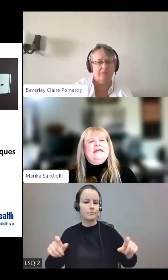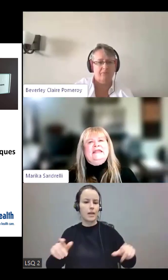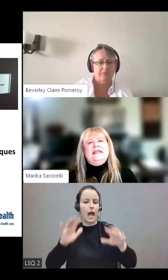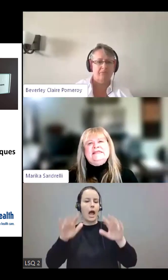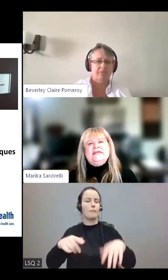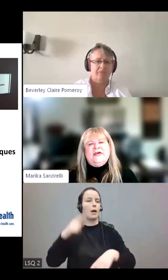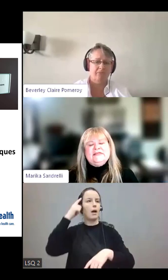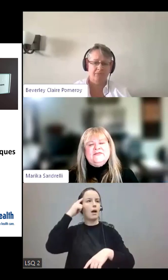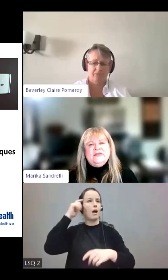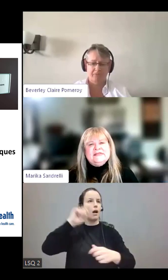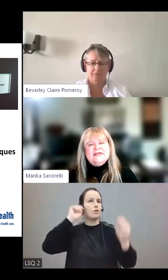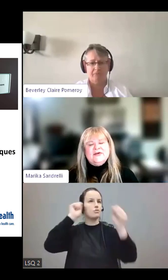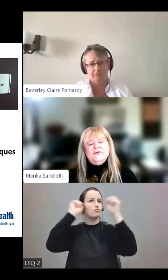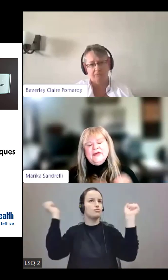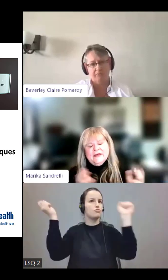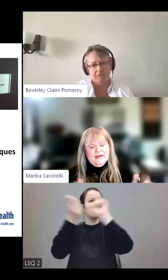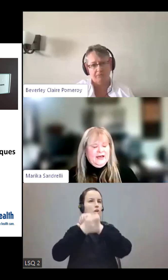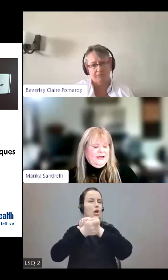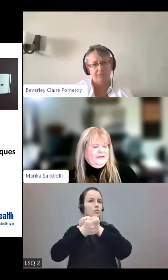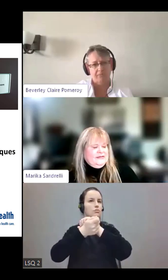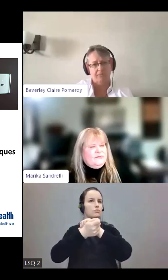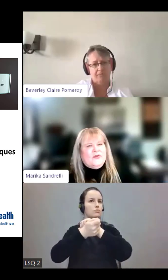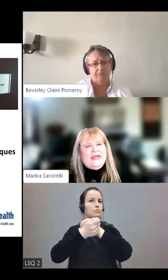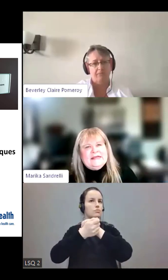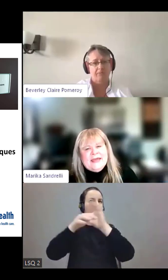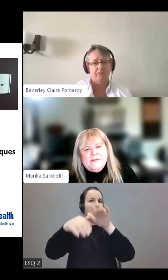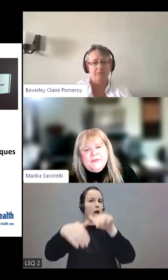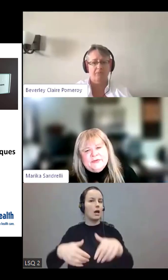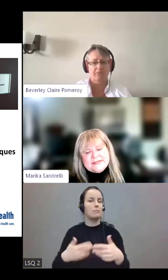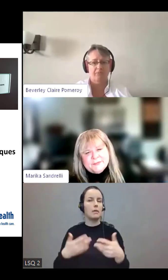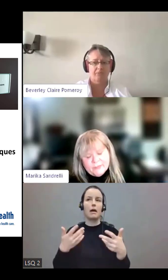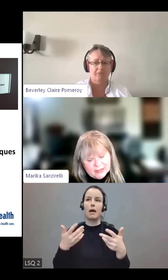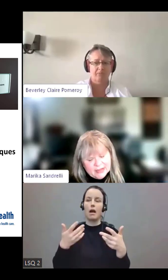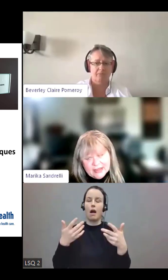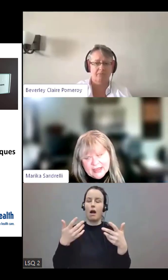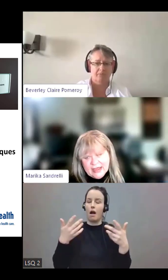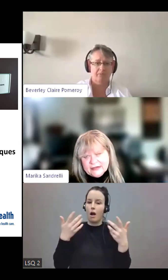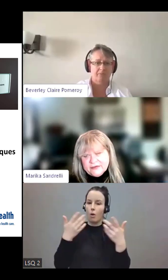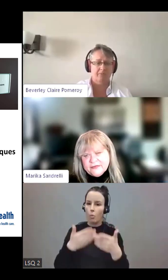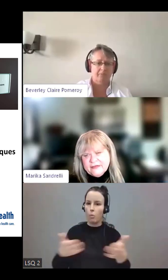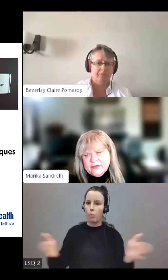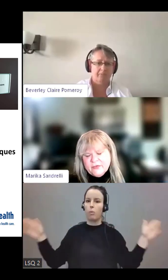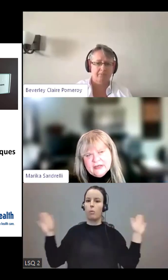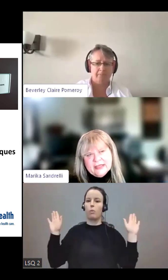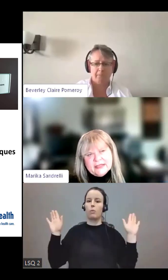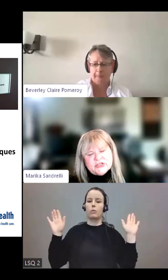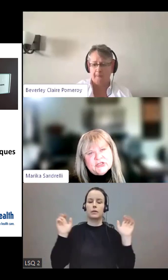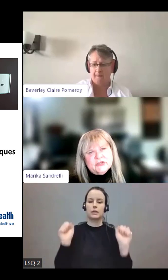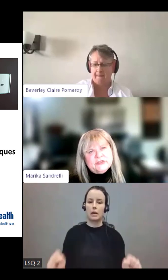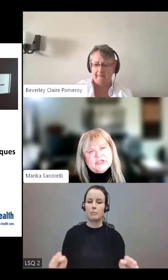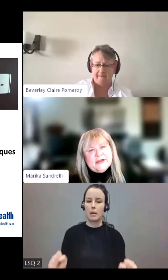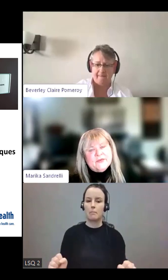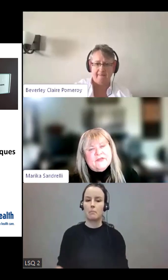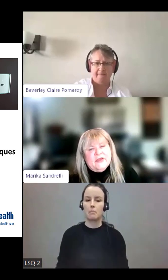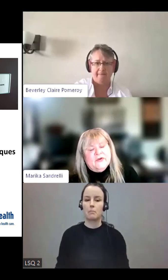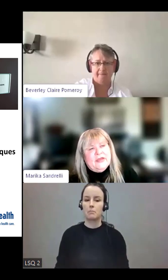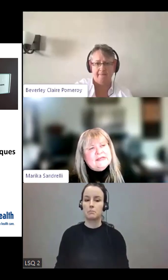spectre, si on veut, de possibilités. Donc, d'excellents exemples. Une autre chose qu'on aimerait partager avec vous, c'est comment TRIP